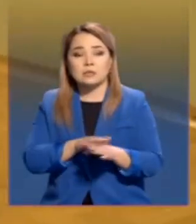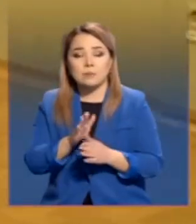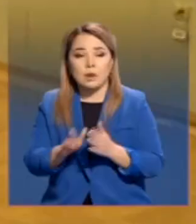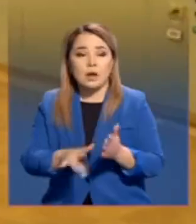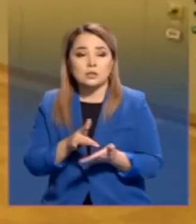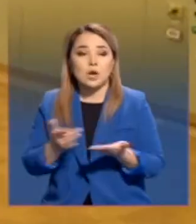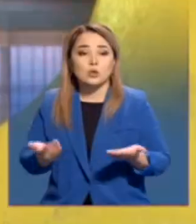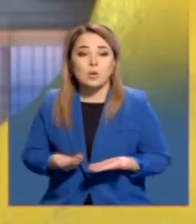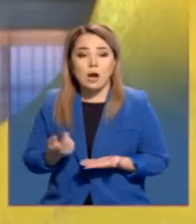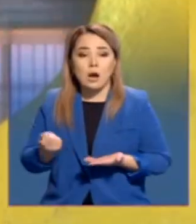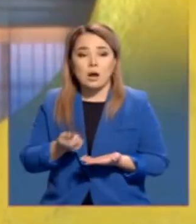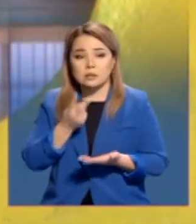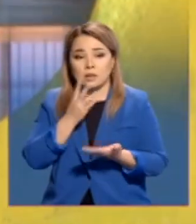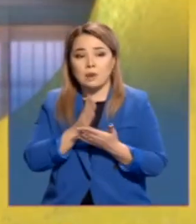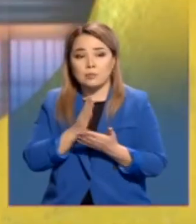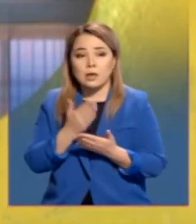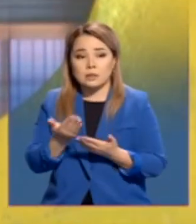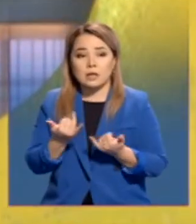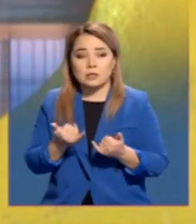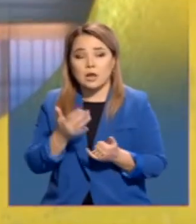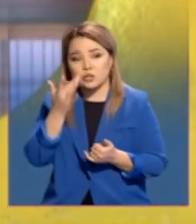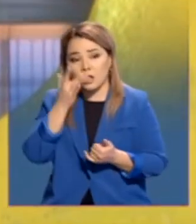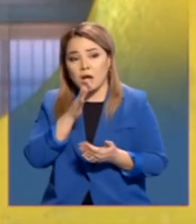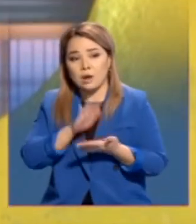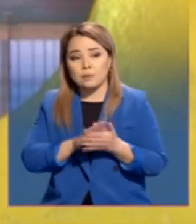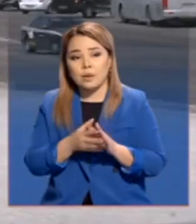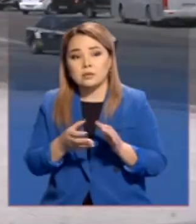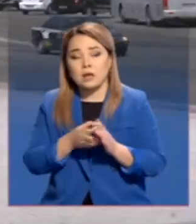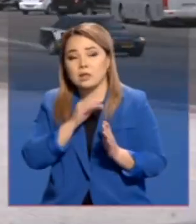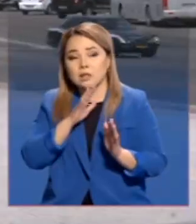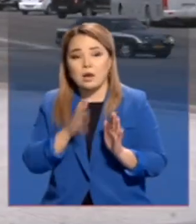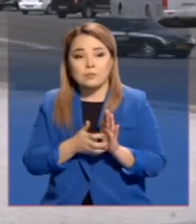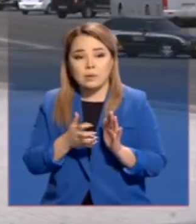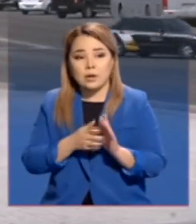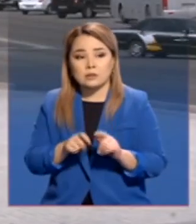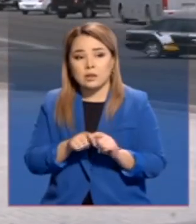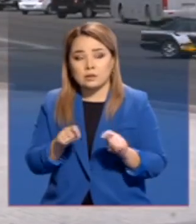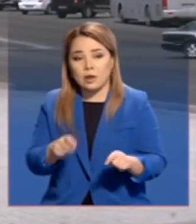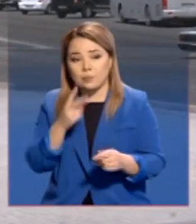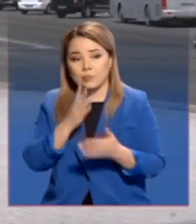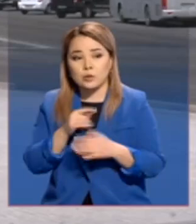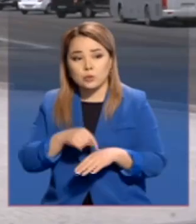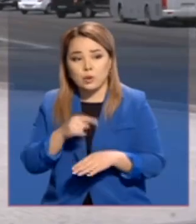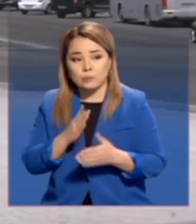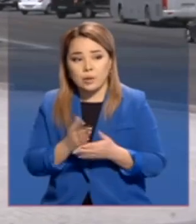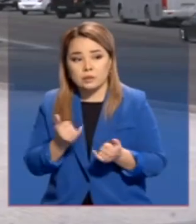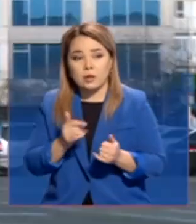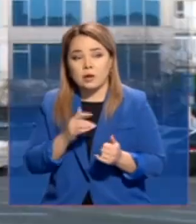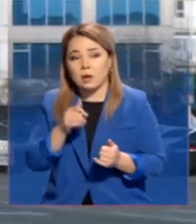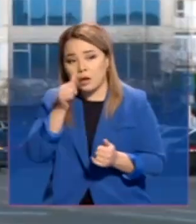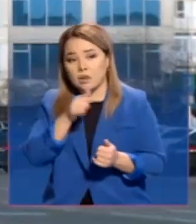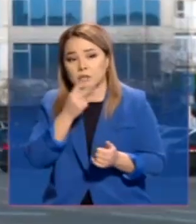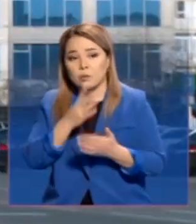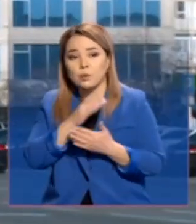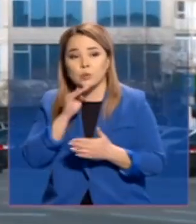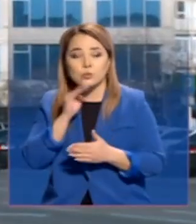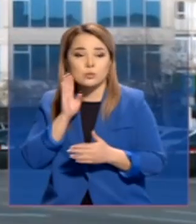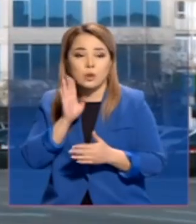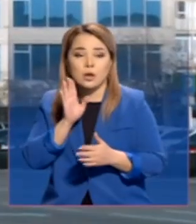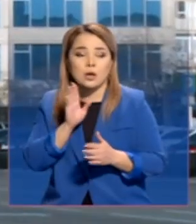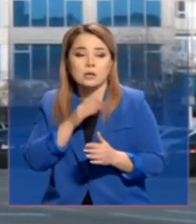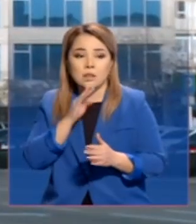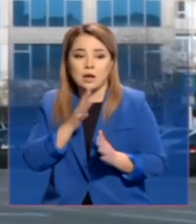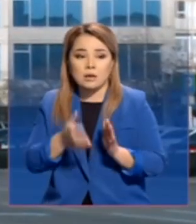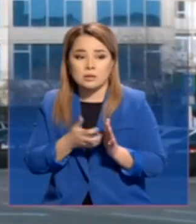қала тұрғындарына аздық етуде. Әсіресе жаз айларында тапшылық қатты сезіледі. Кейбір шағын аудандарда айлап су болмай қалады. Ал